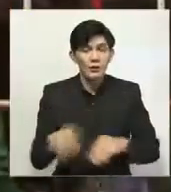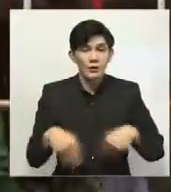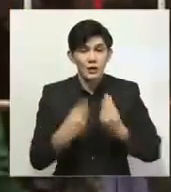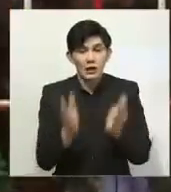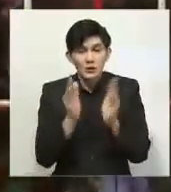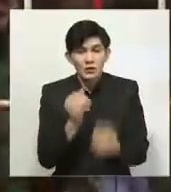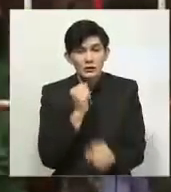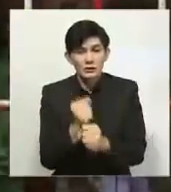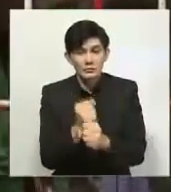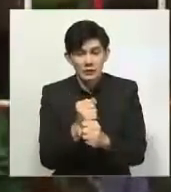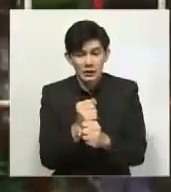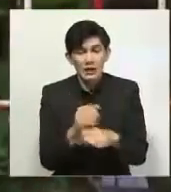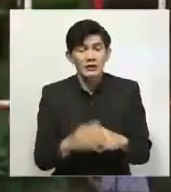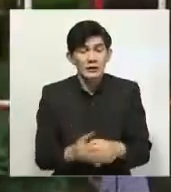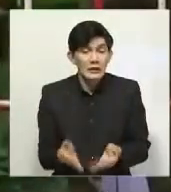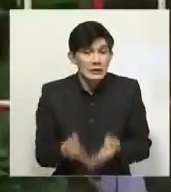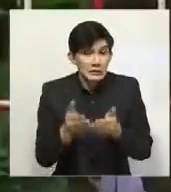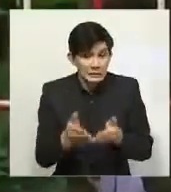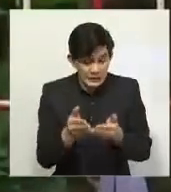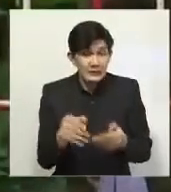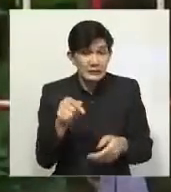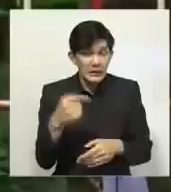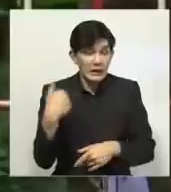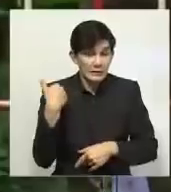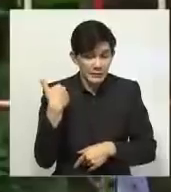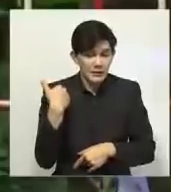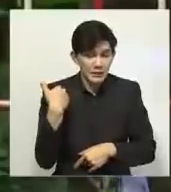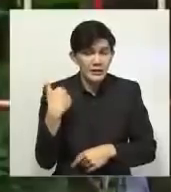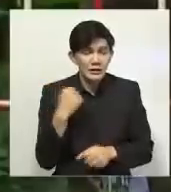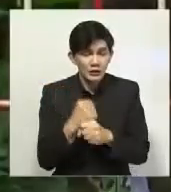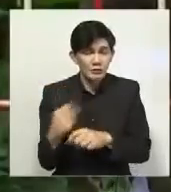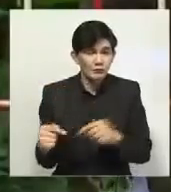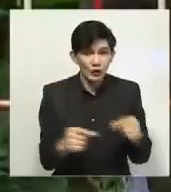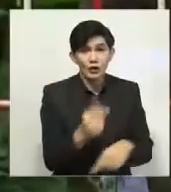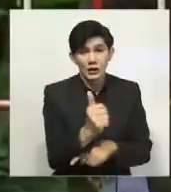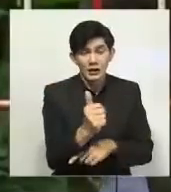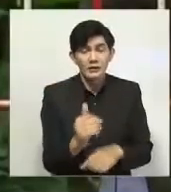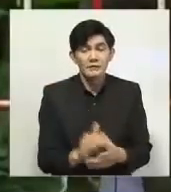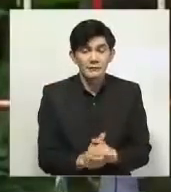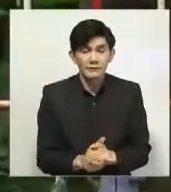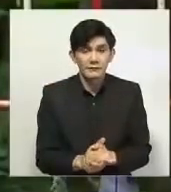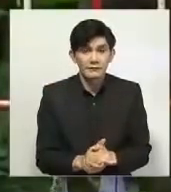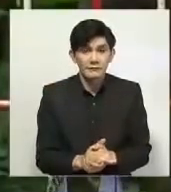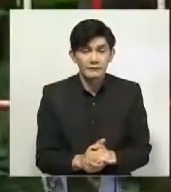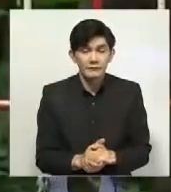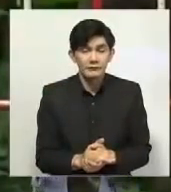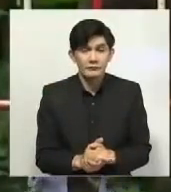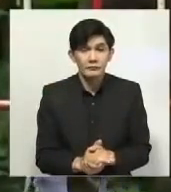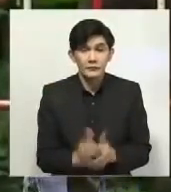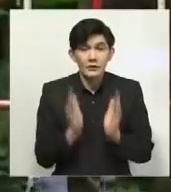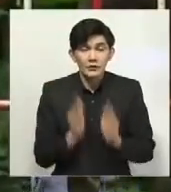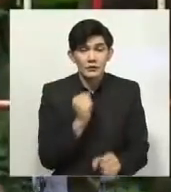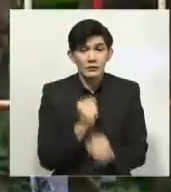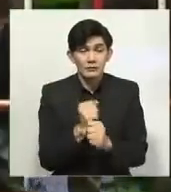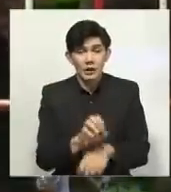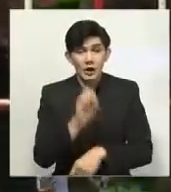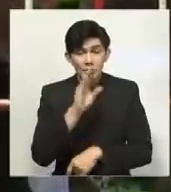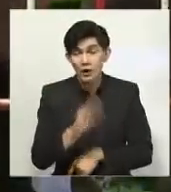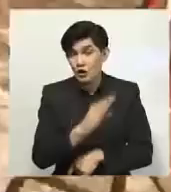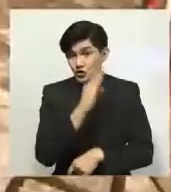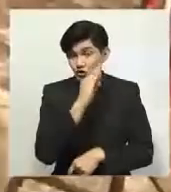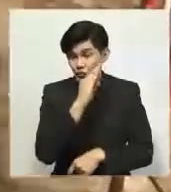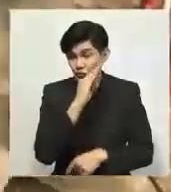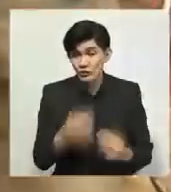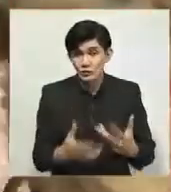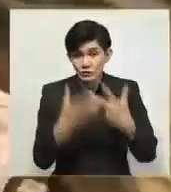หน่วยบัญชาการสงครามพิเศษทางเรือหรือว่าซีลนั้นสามารถดำเนินการได้นะครับในขณะที่เจ้าหน้าที่ก็ระบุว่าหากเครื่องตัว